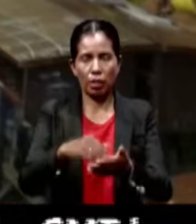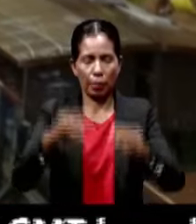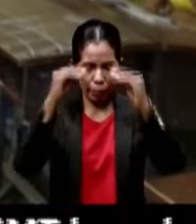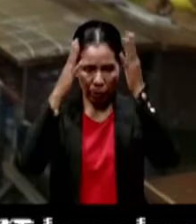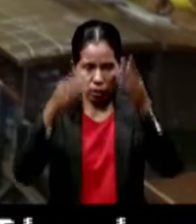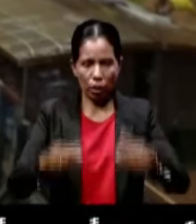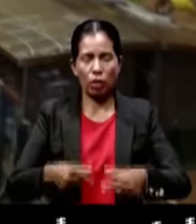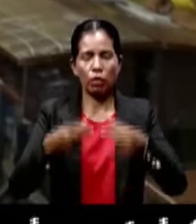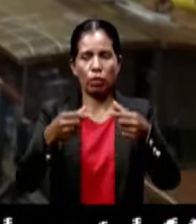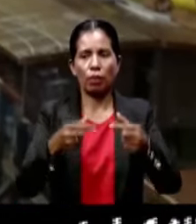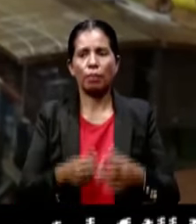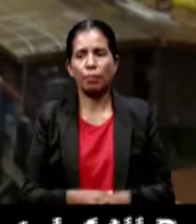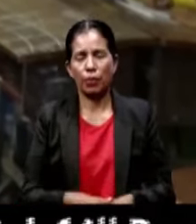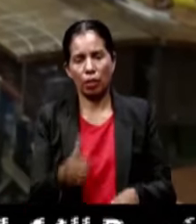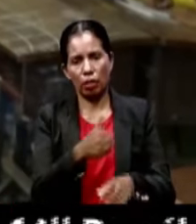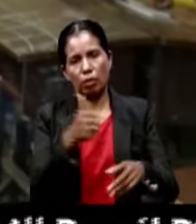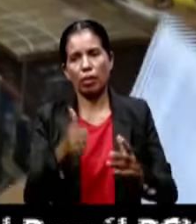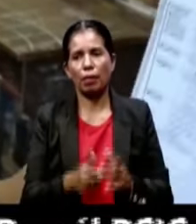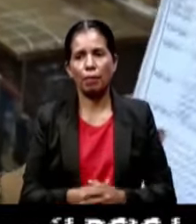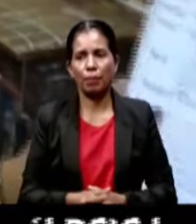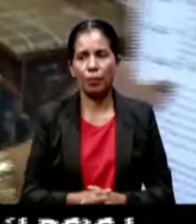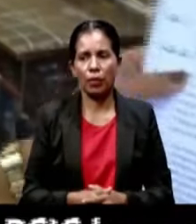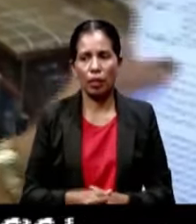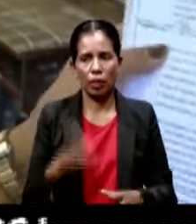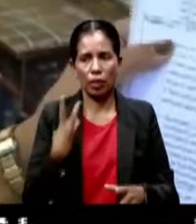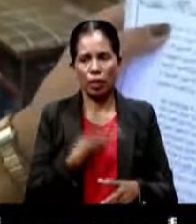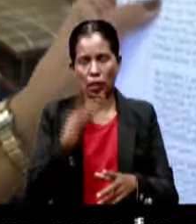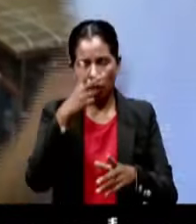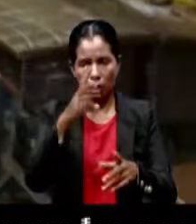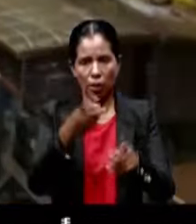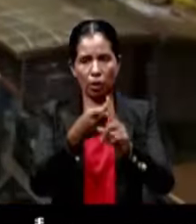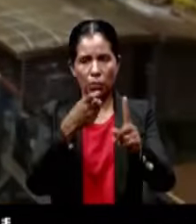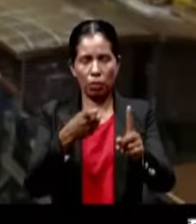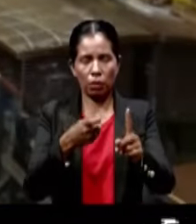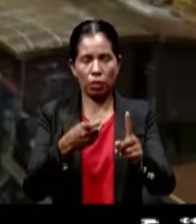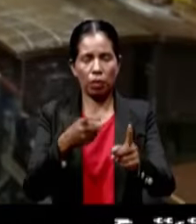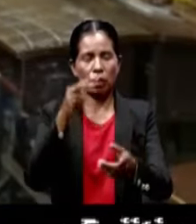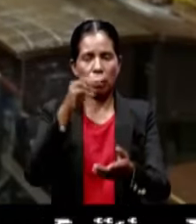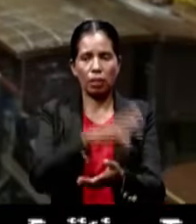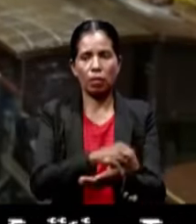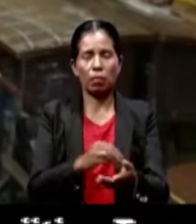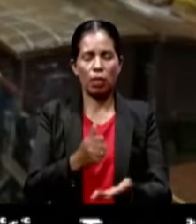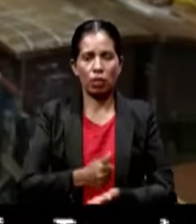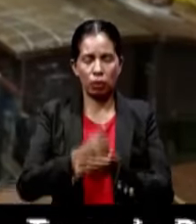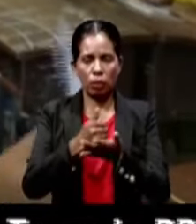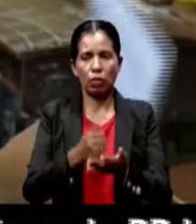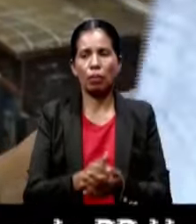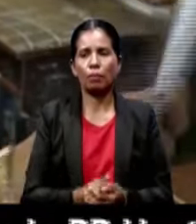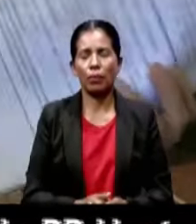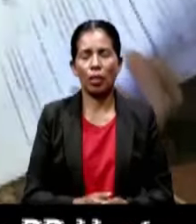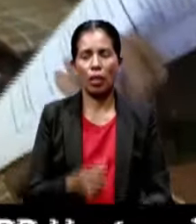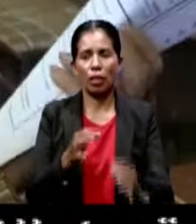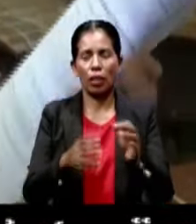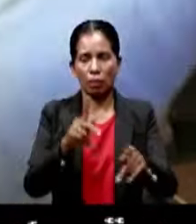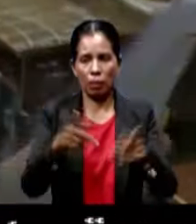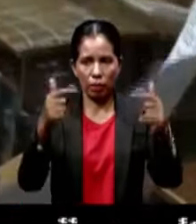bahane. Metru si lutan anisa. Be itare buat nebu si idani manual ne mak manda ne. Se ema mai